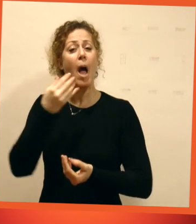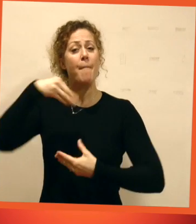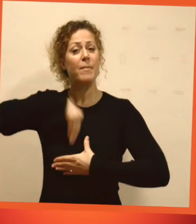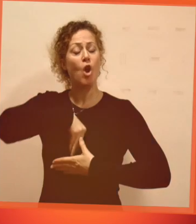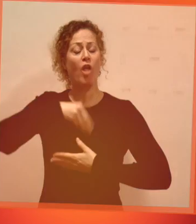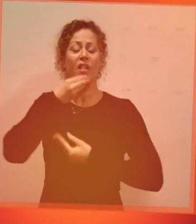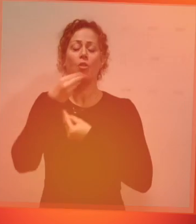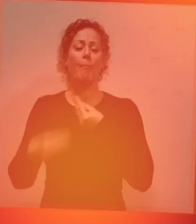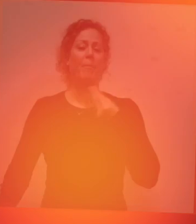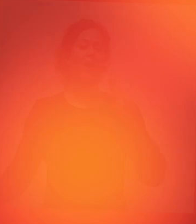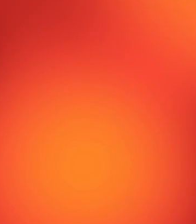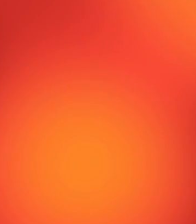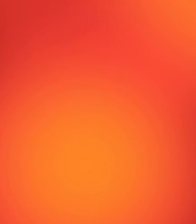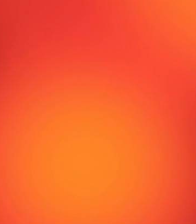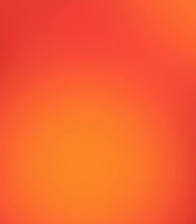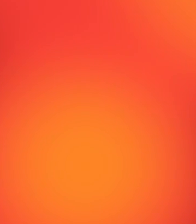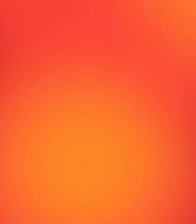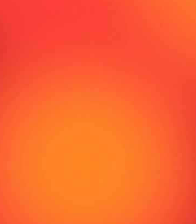Grazie a tutti e ciao!